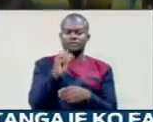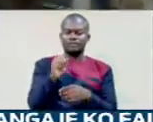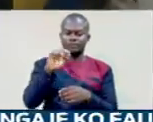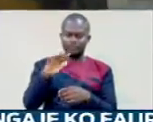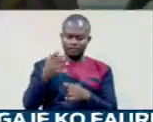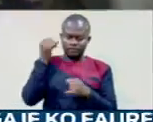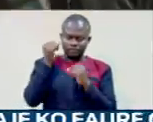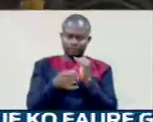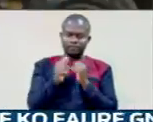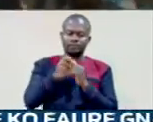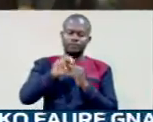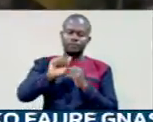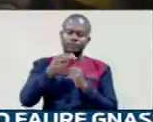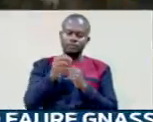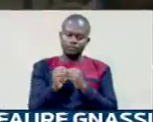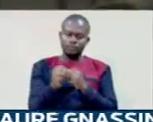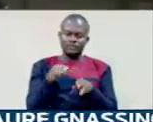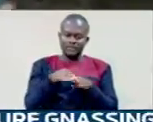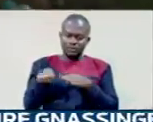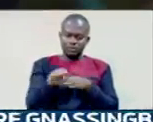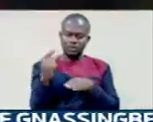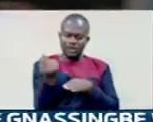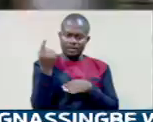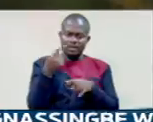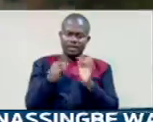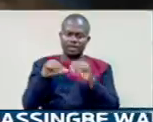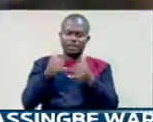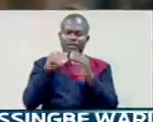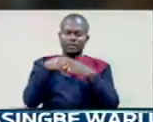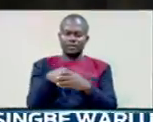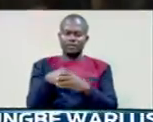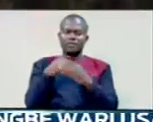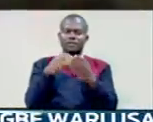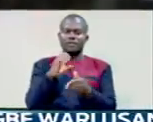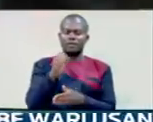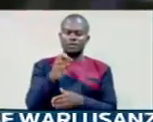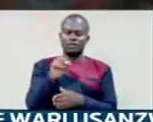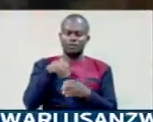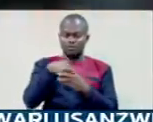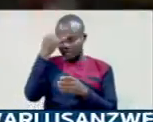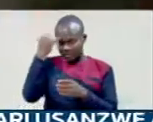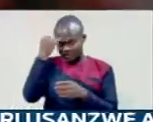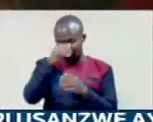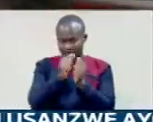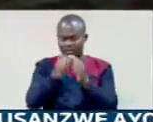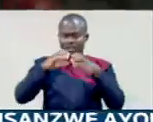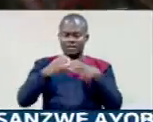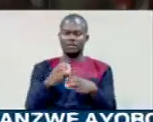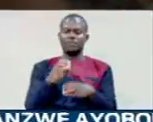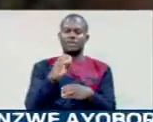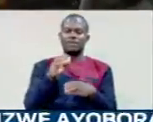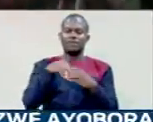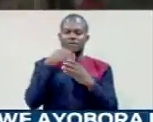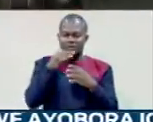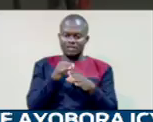nyuma Abraham Negas wa Ethiopia aje gukurura ariko abakiri b'ikipe Androni Giacottori yo mu gihugu cy'Ubutaliyani n'ab'ikipe Direct Energy mu Faransa